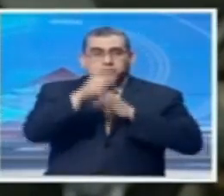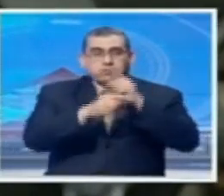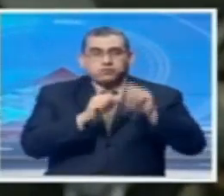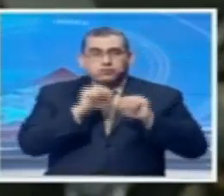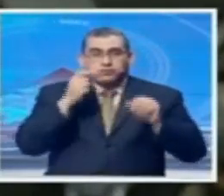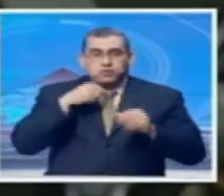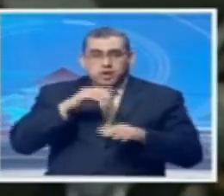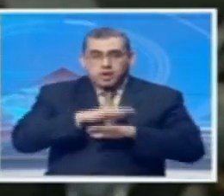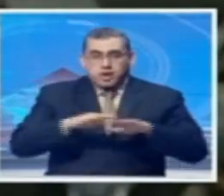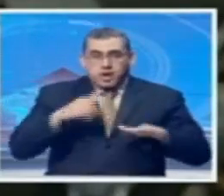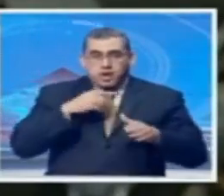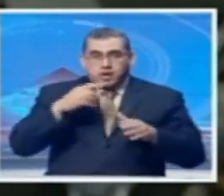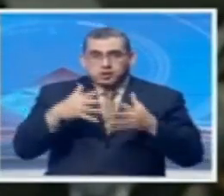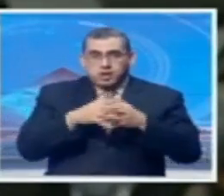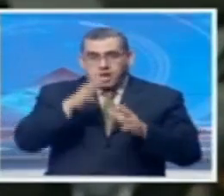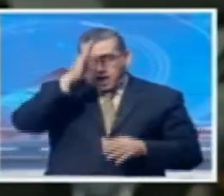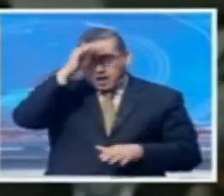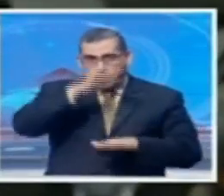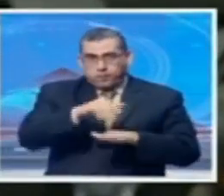على التحالف في العراق.